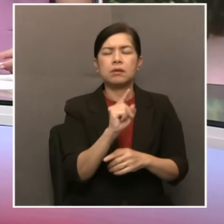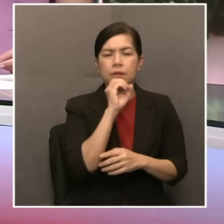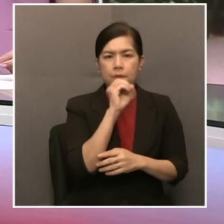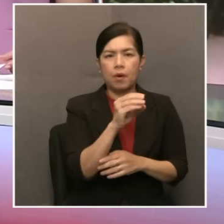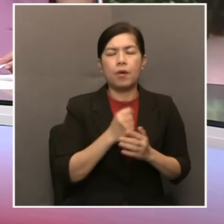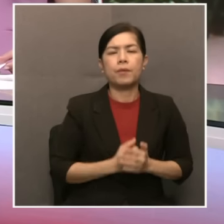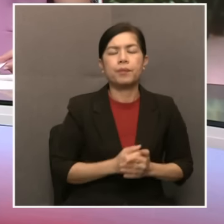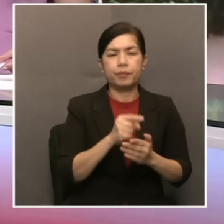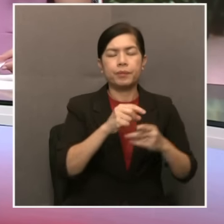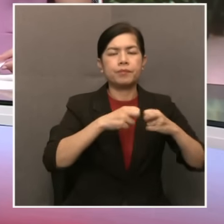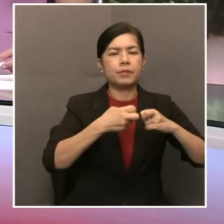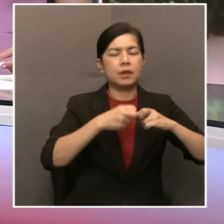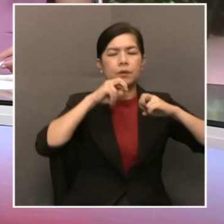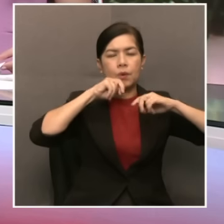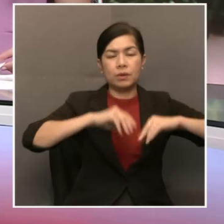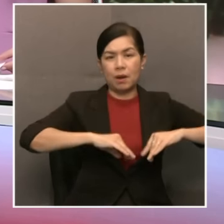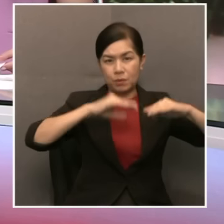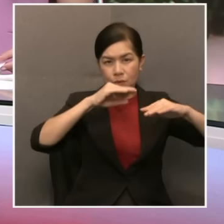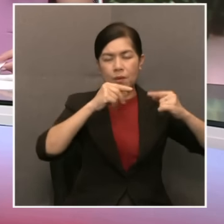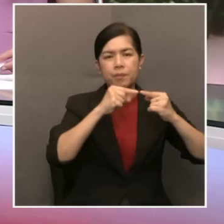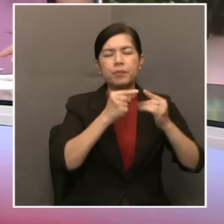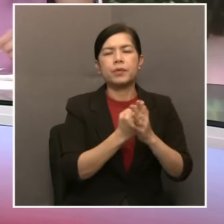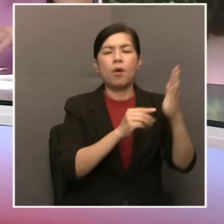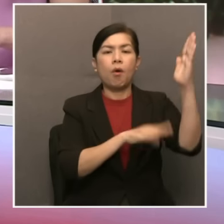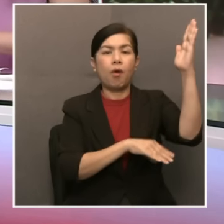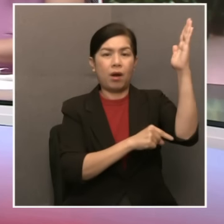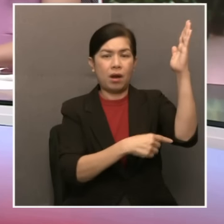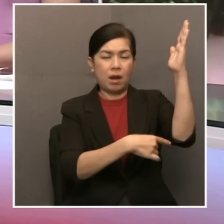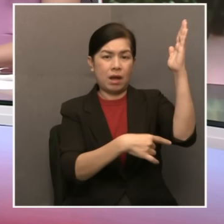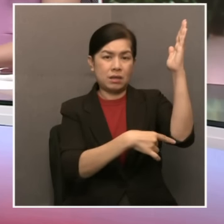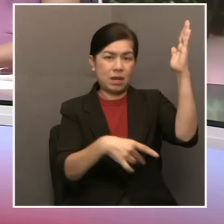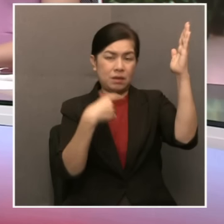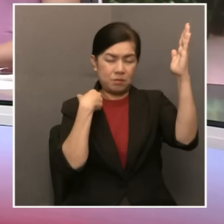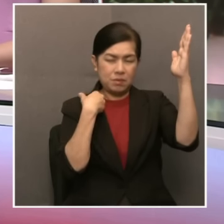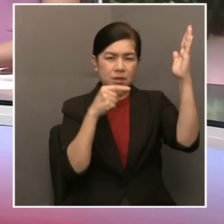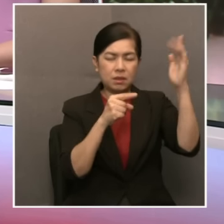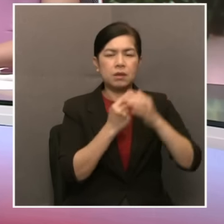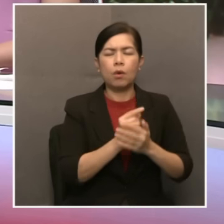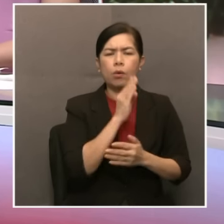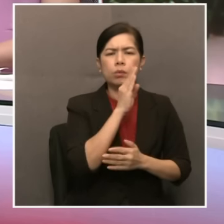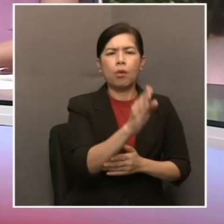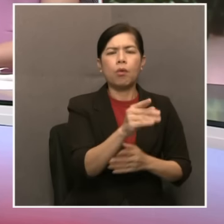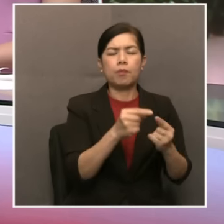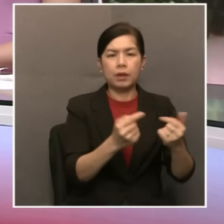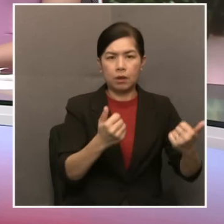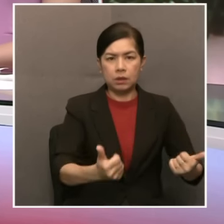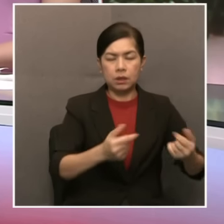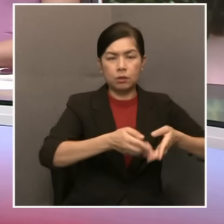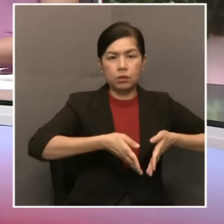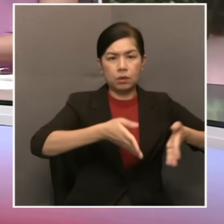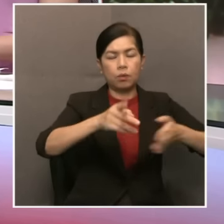น้ำท่วมแล้วเช่นกันนะคะโซนหาดใหญ่ในค่ะเส้นทางเข้าเมืองหาดใหญ่ฝั่งถนนเพชรเกษมตอนนี้ถูกตัดขา